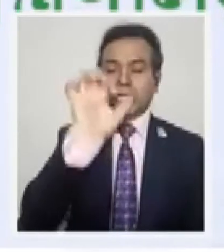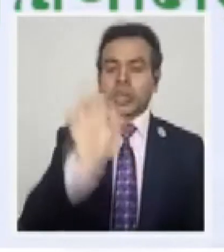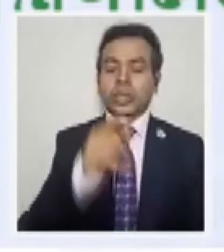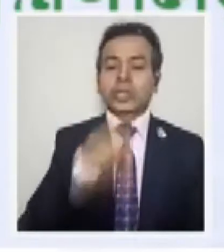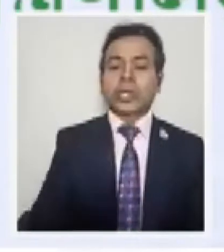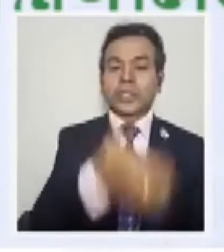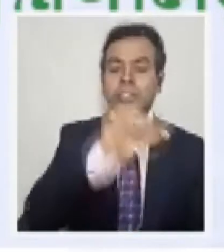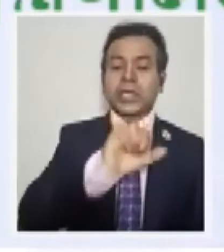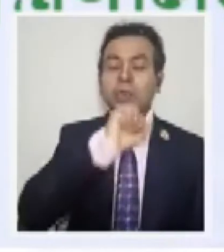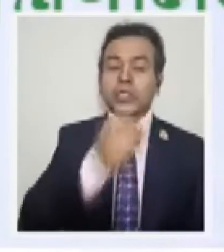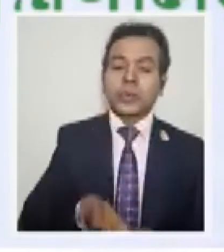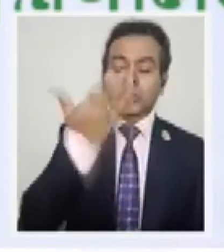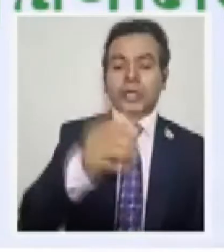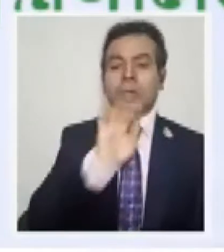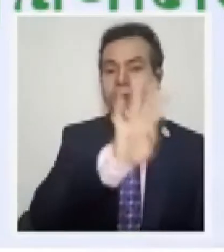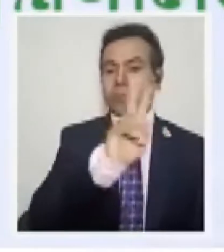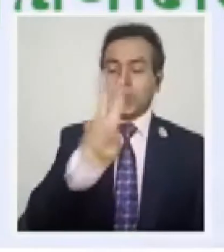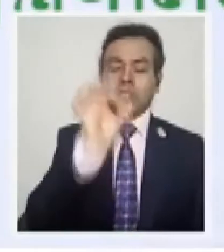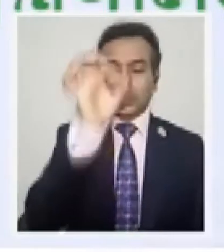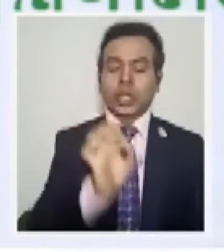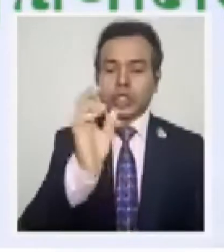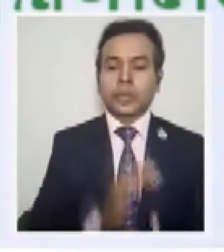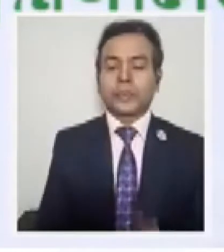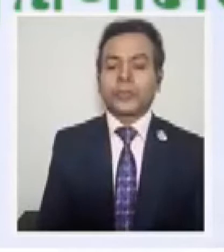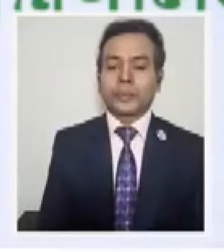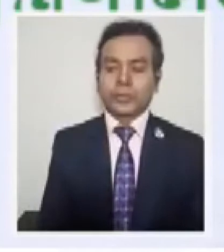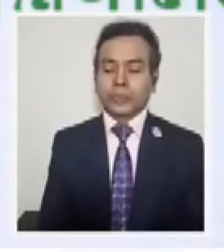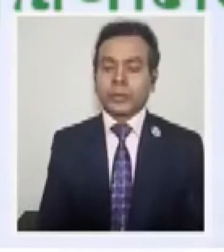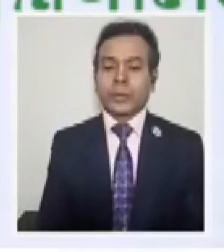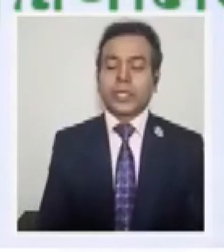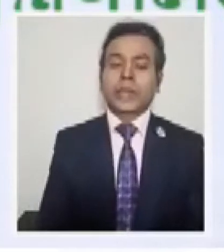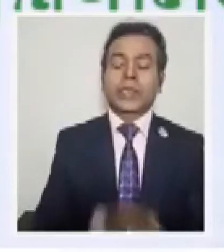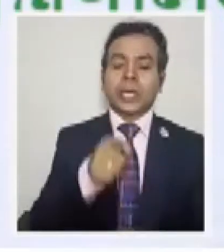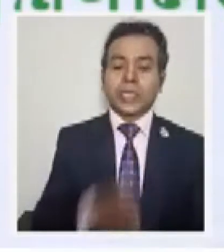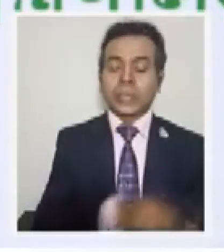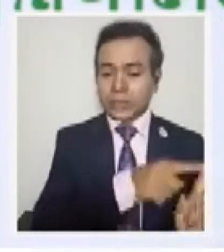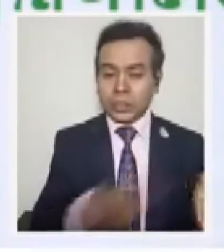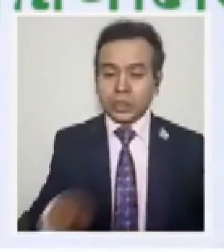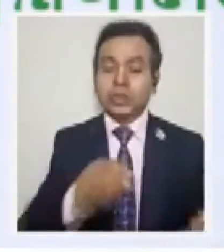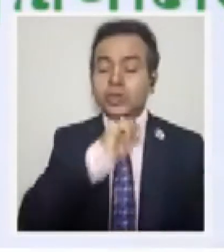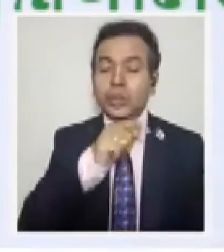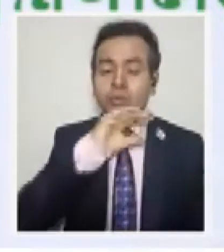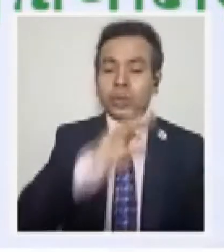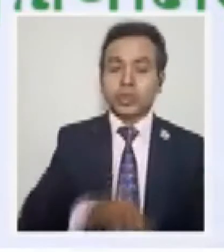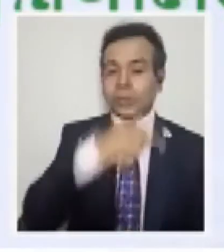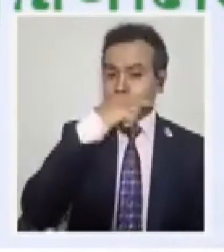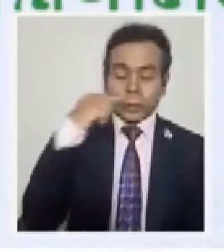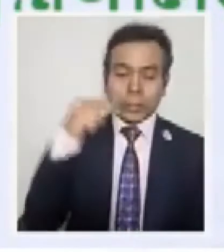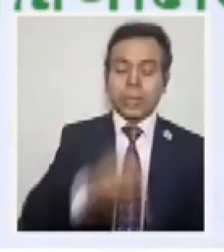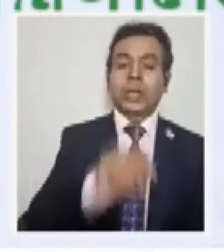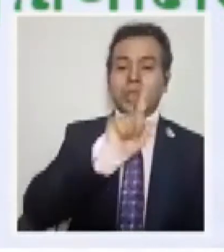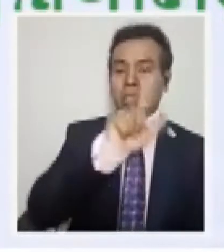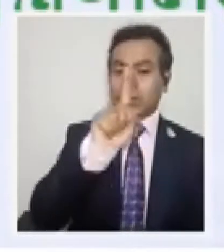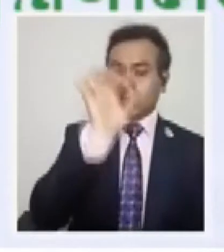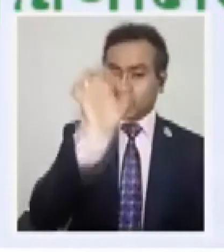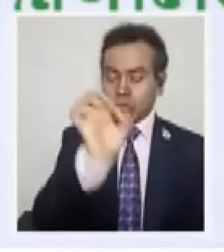9 শতাংশ, 51 থেকে 60 27 শতাংশ এবং 60 বছরের বেশি 42 শতাংশ।